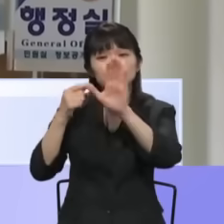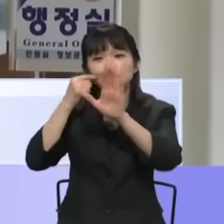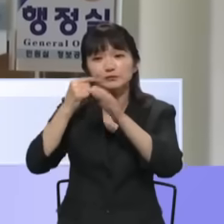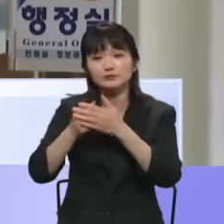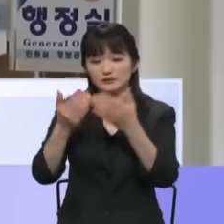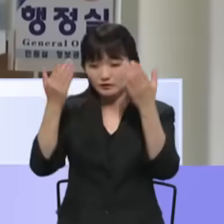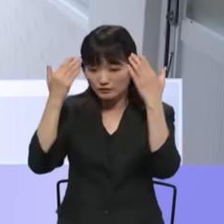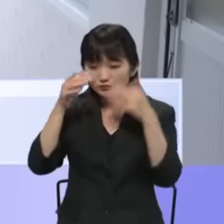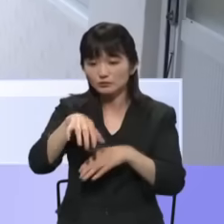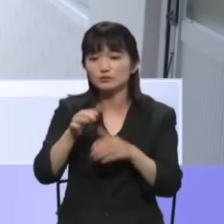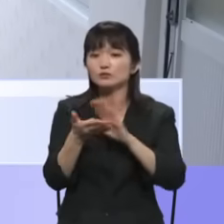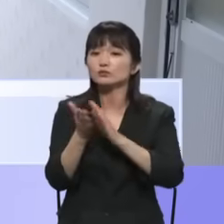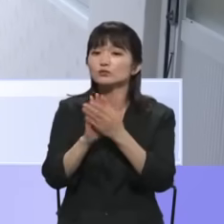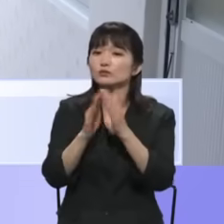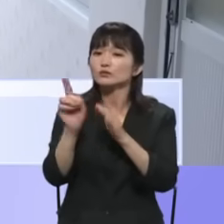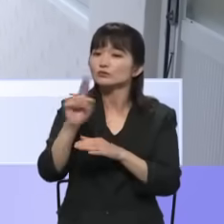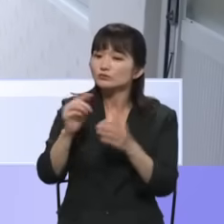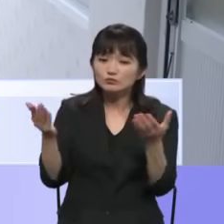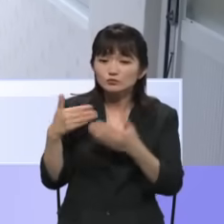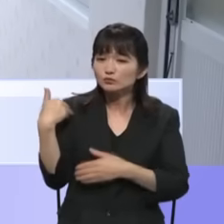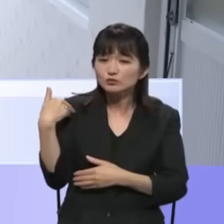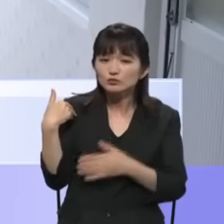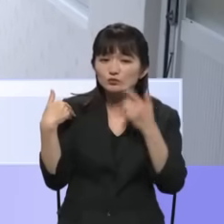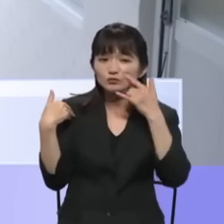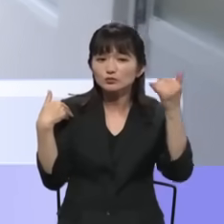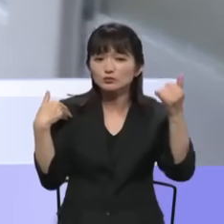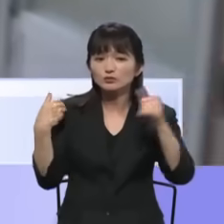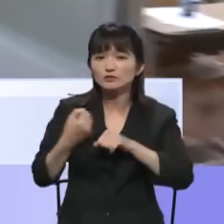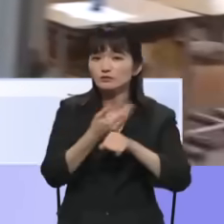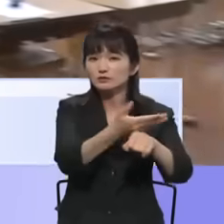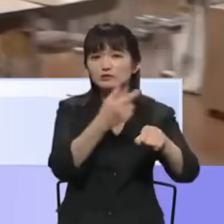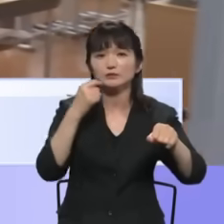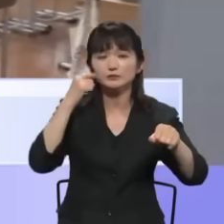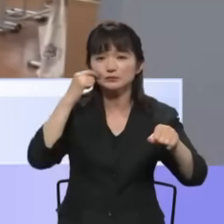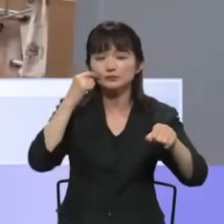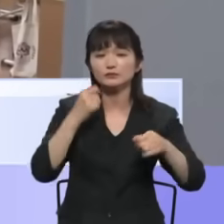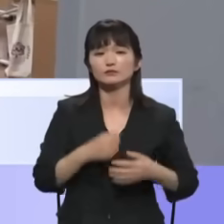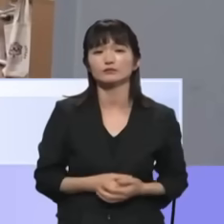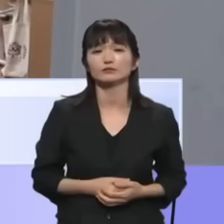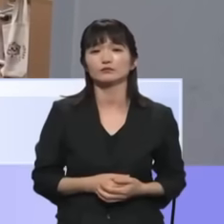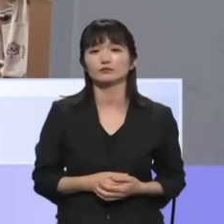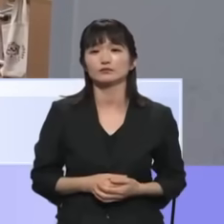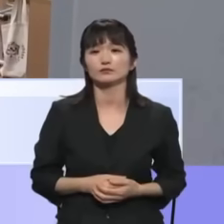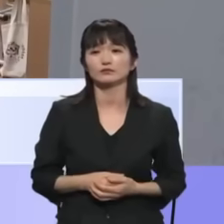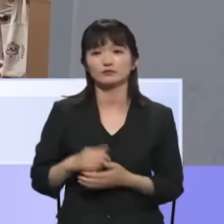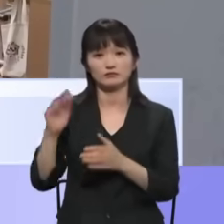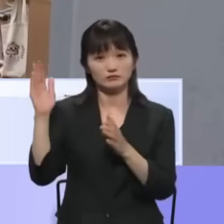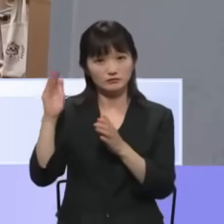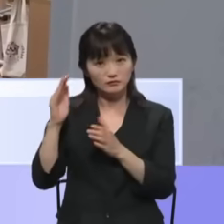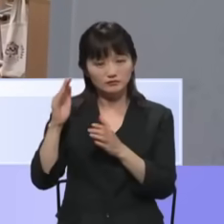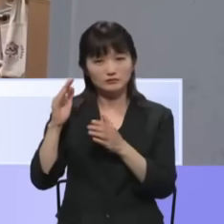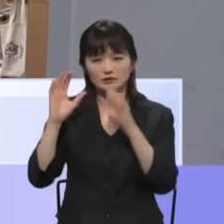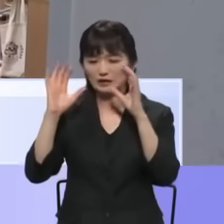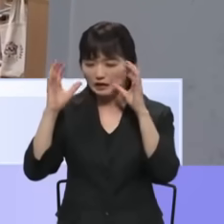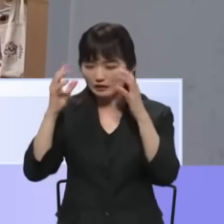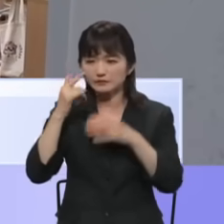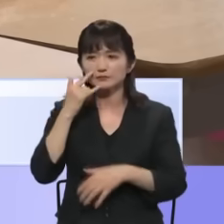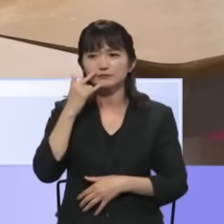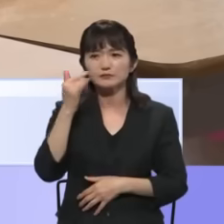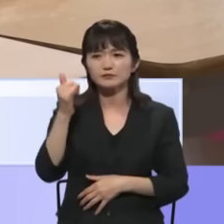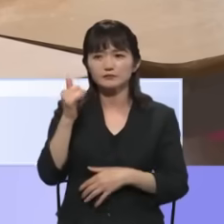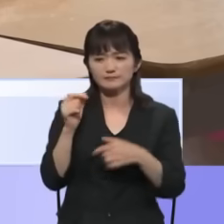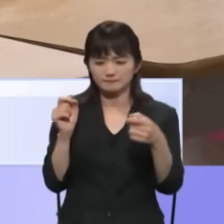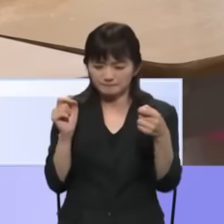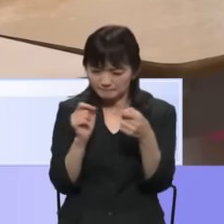또는 유치원에서 어떤 일이 있었는지 부모에게 직접 전달하기 어렵고 또 사실상이 학생 학생이나 아동 또는 부모와는